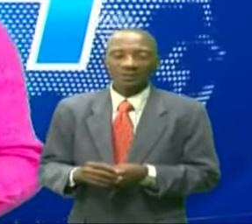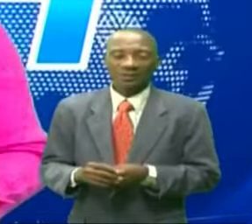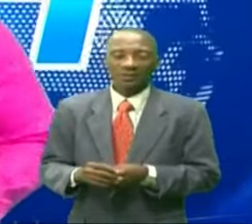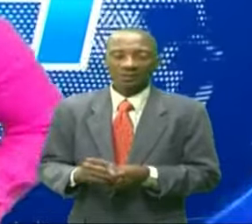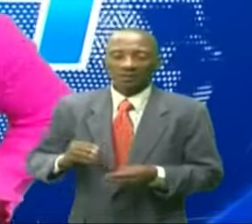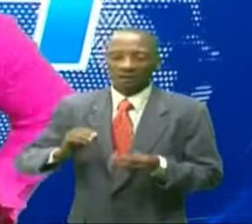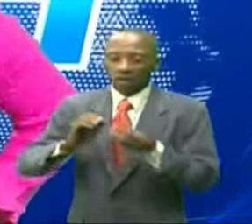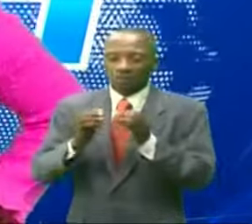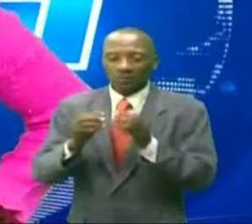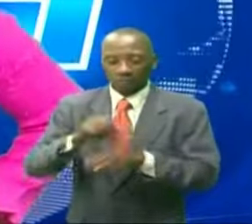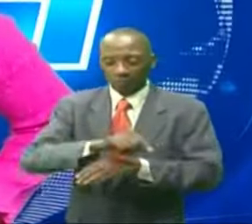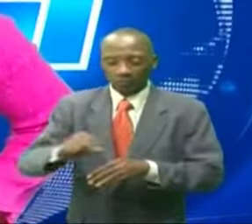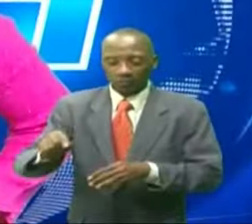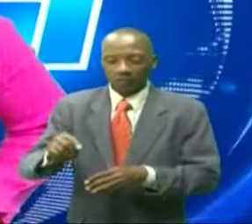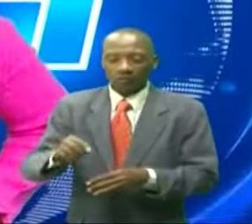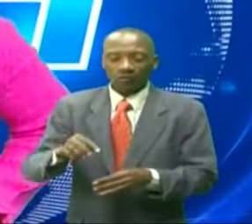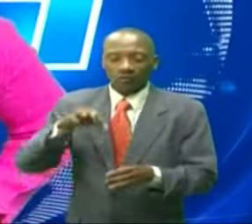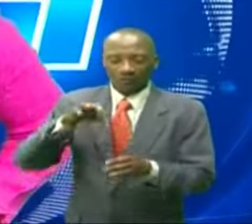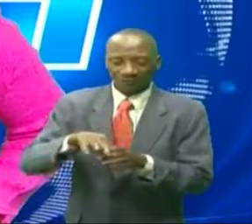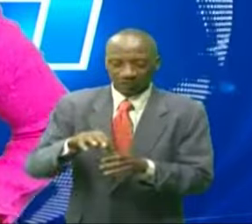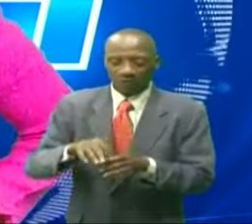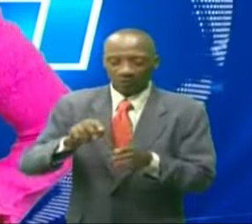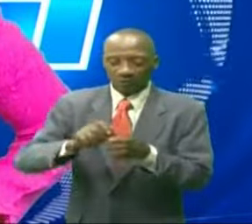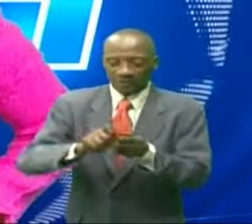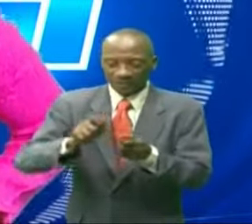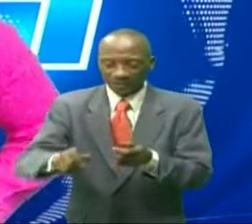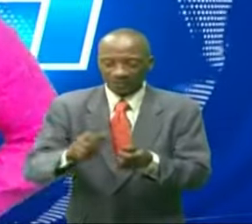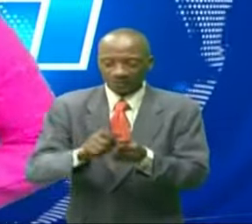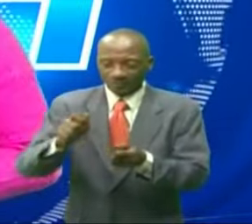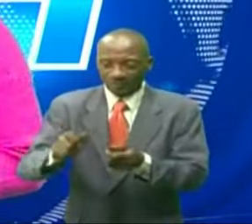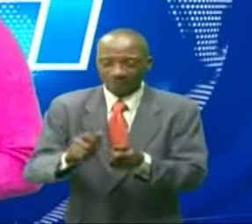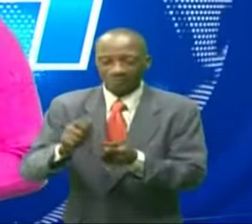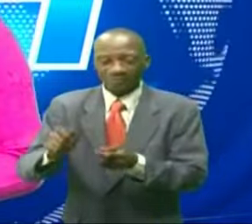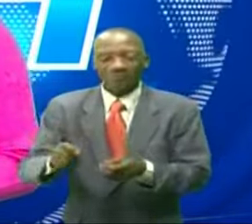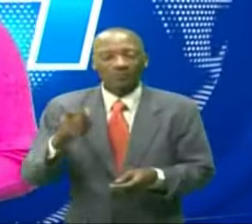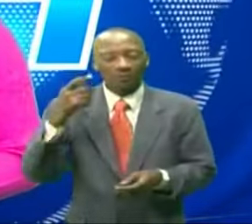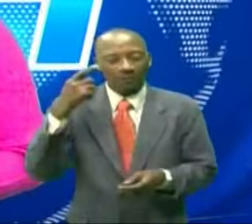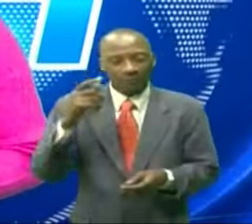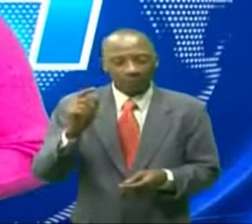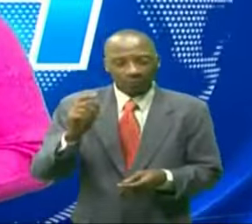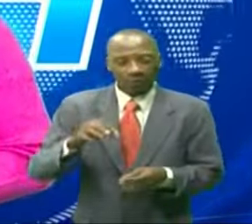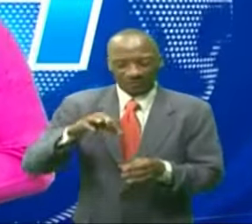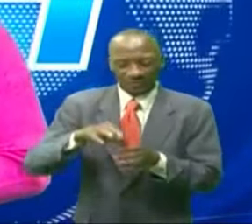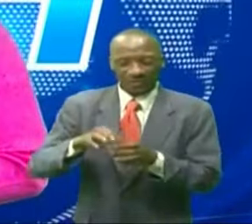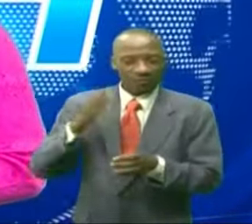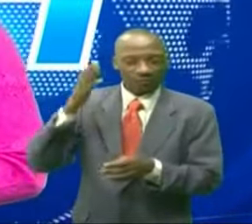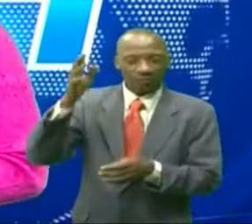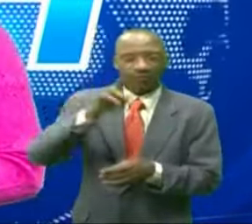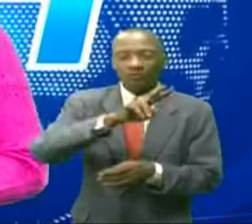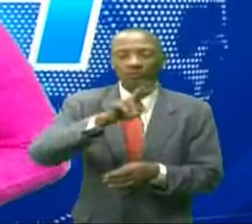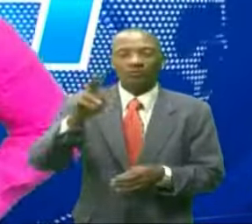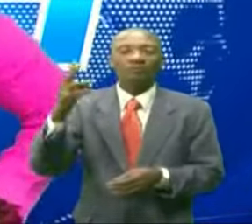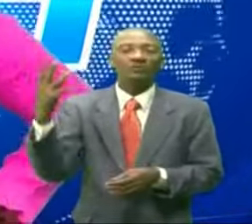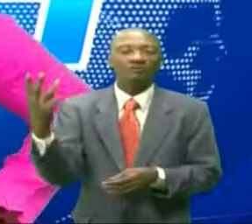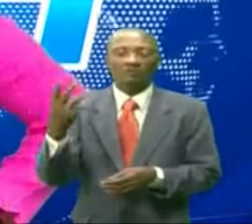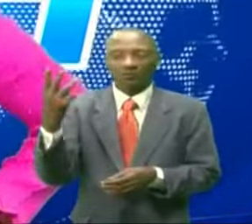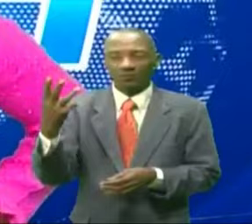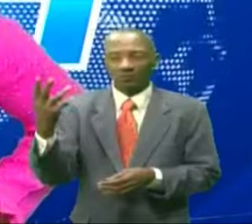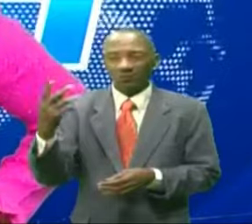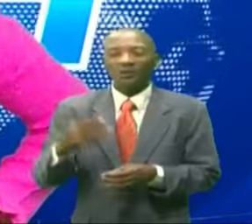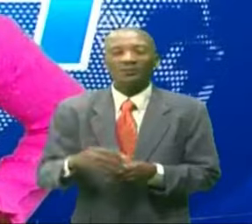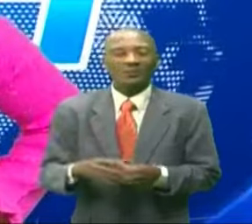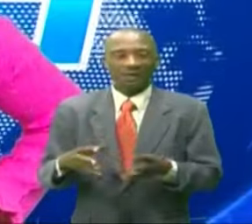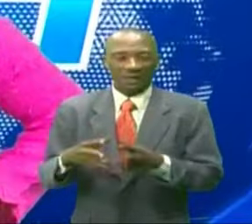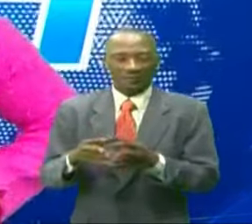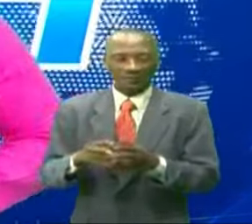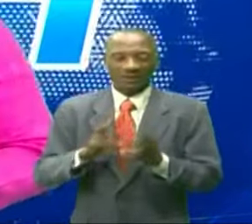des dépouillements de membres de centres locaux des compilations des résultats pour les élections 2023. La cérémonie a été présidée par